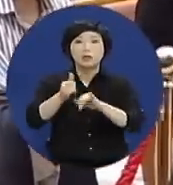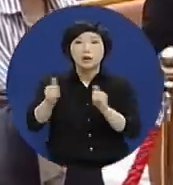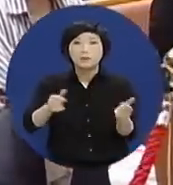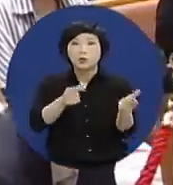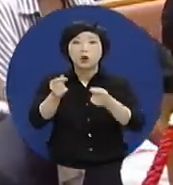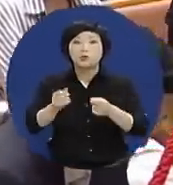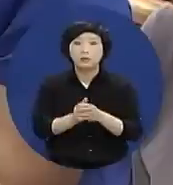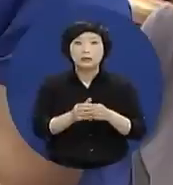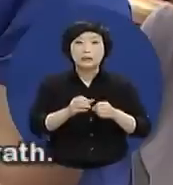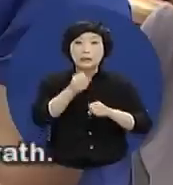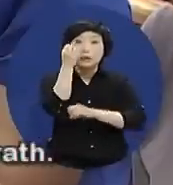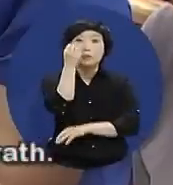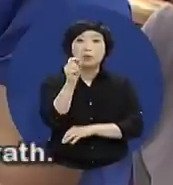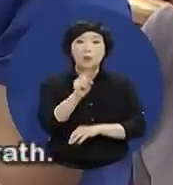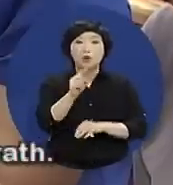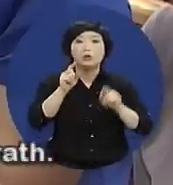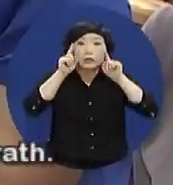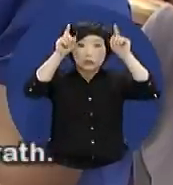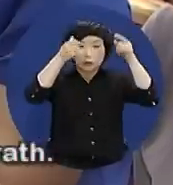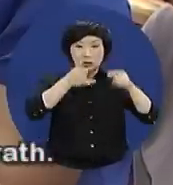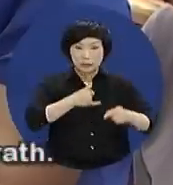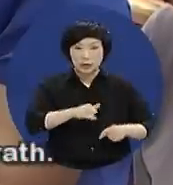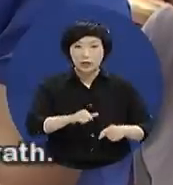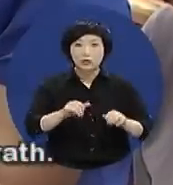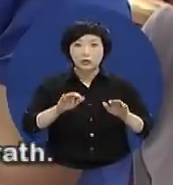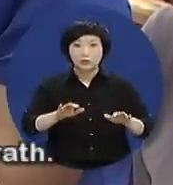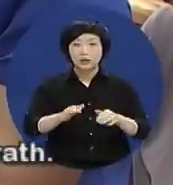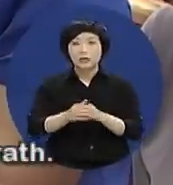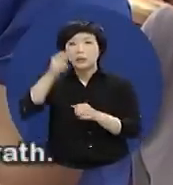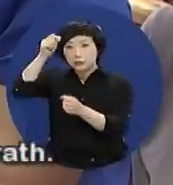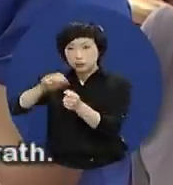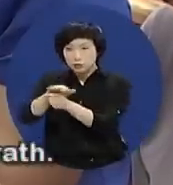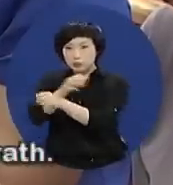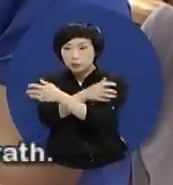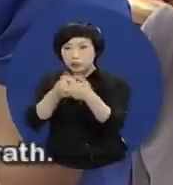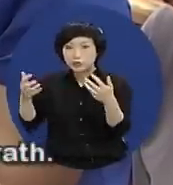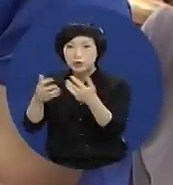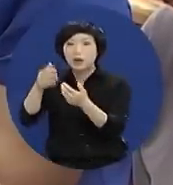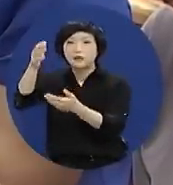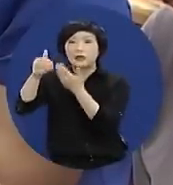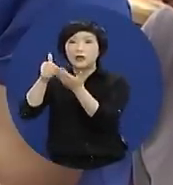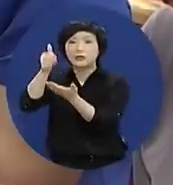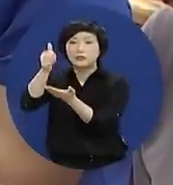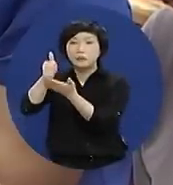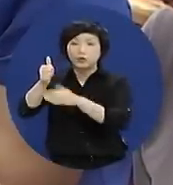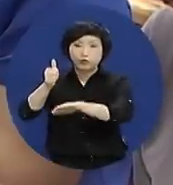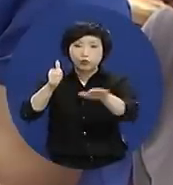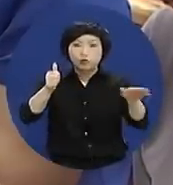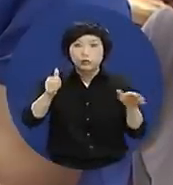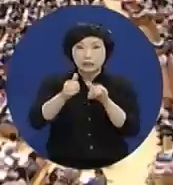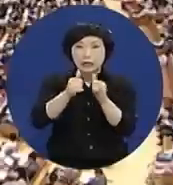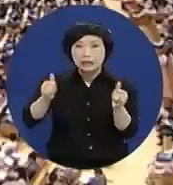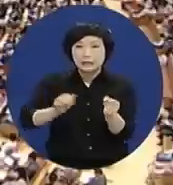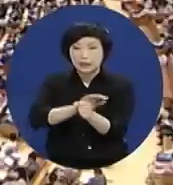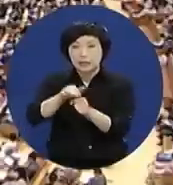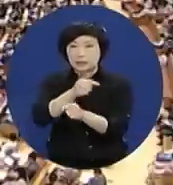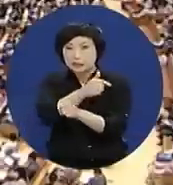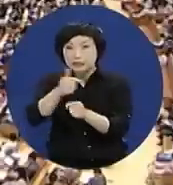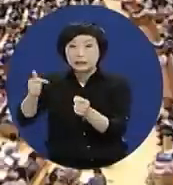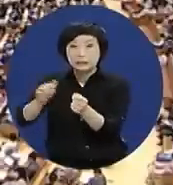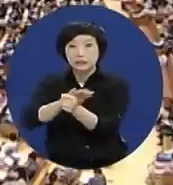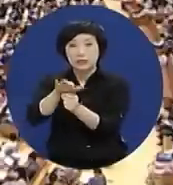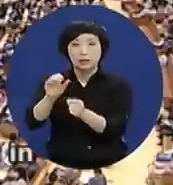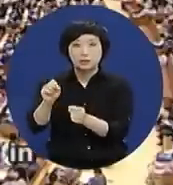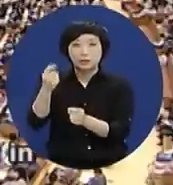コの中にあって自分の肉の欲の中に行き肉と心の望むママを行い他の人たち